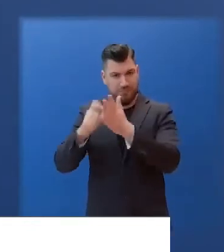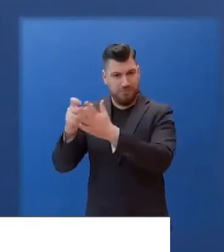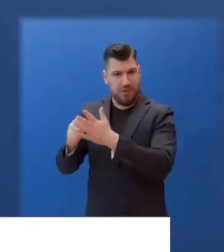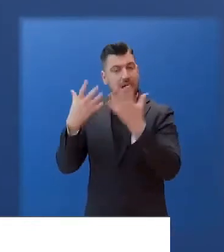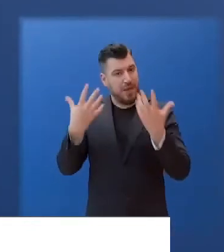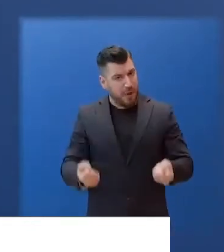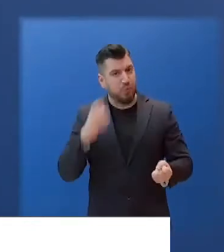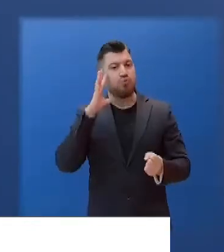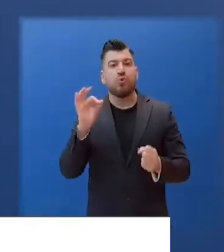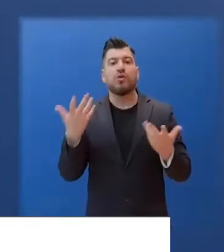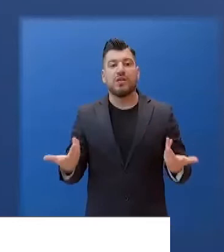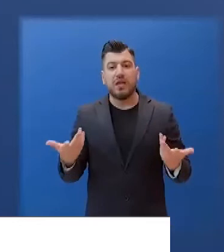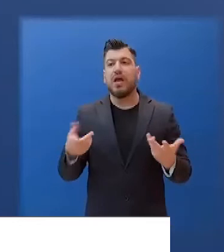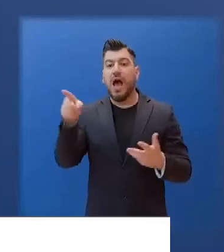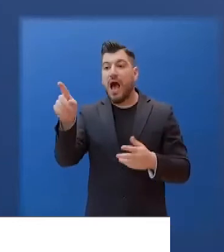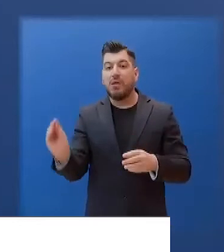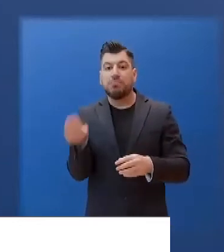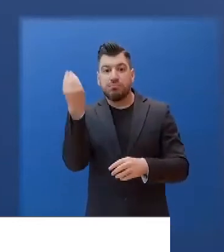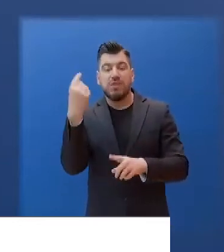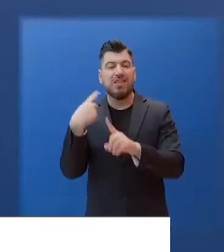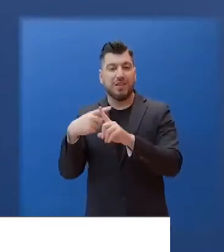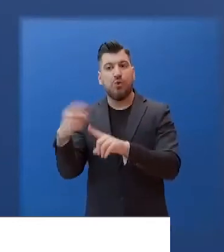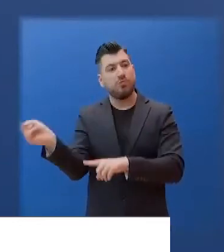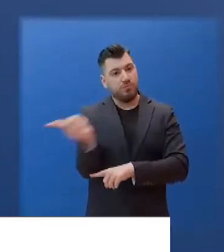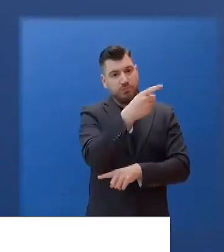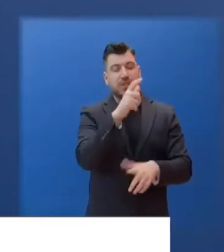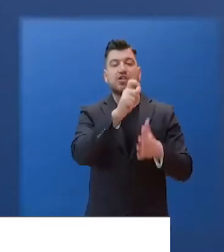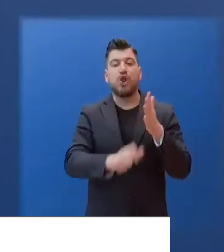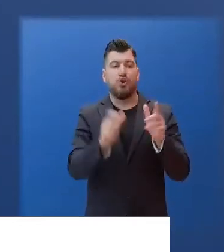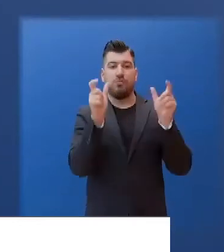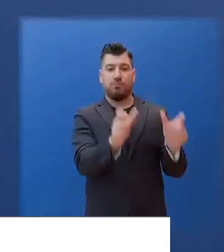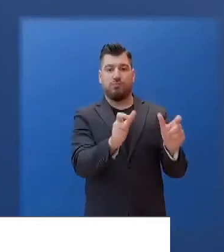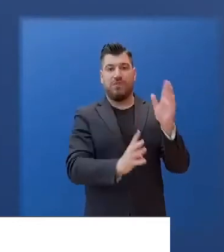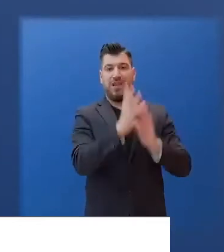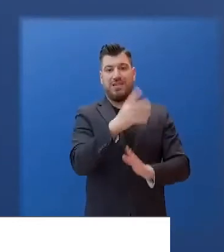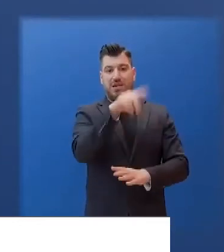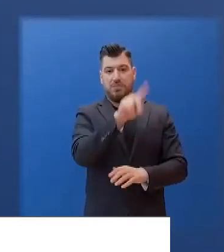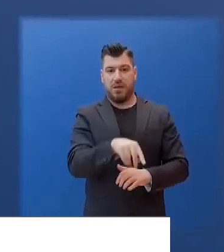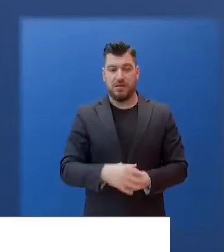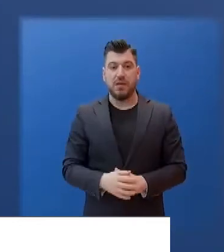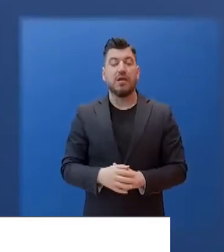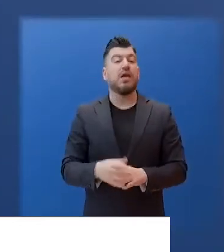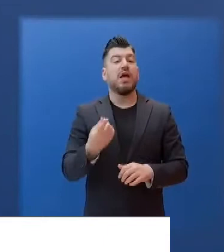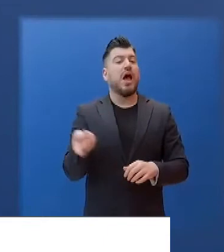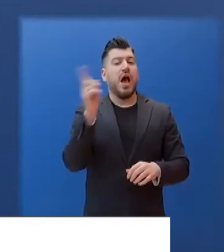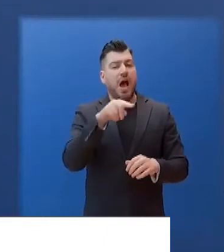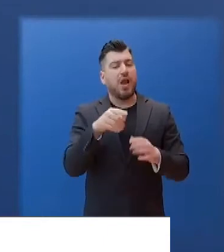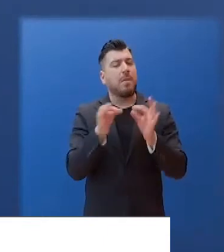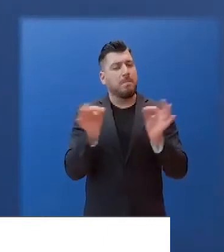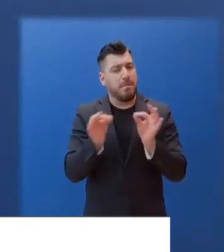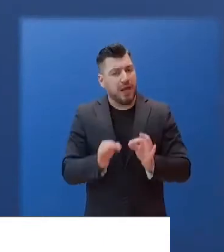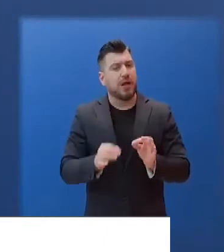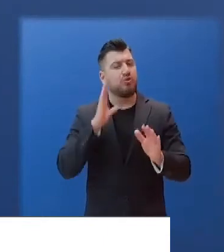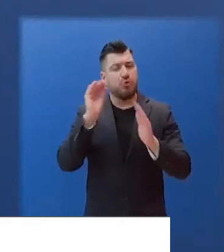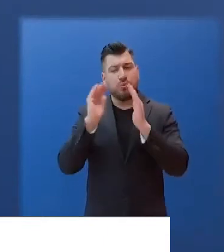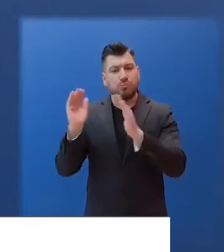της χώρας. Η τέταρτη αφορά στην εφαρμογή των νέων πρωτοκόλων για τις δραστηριότητες στον τουρισμό. Και η